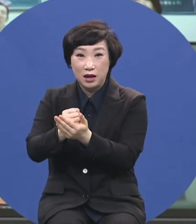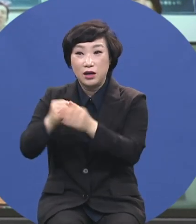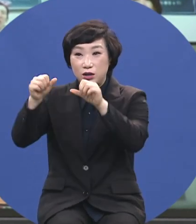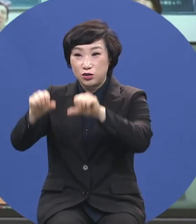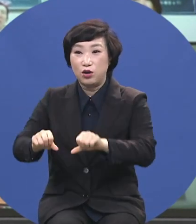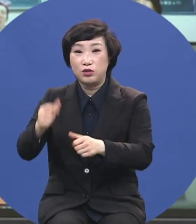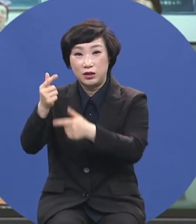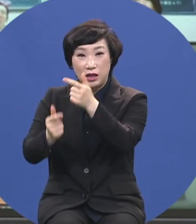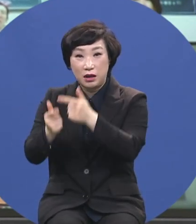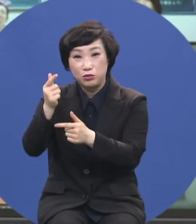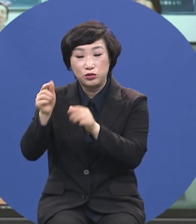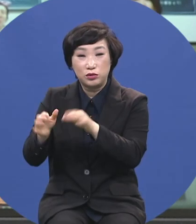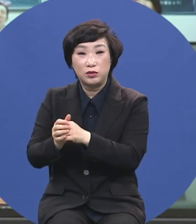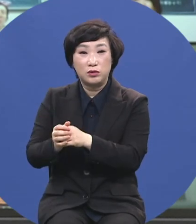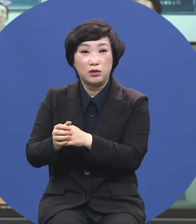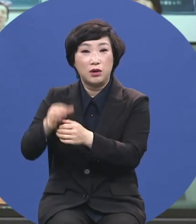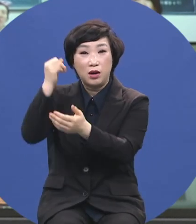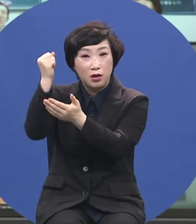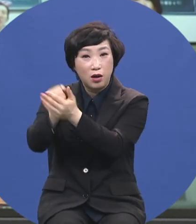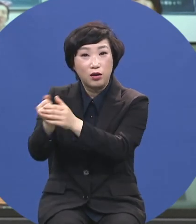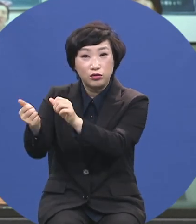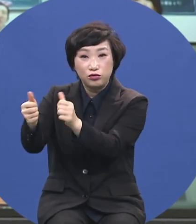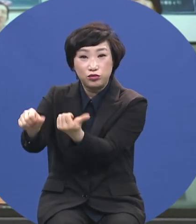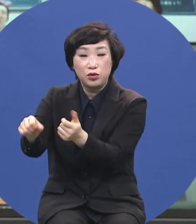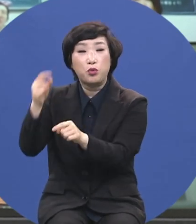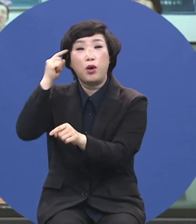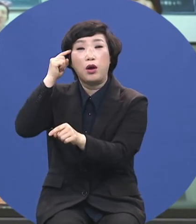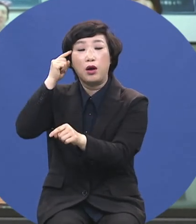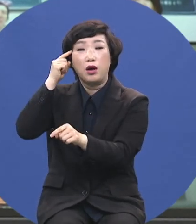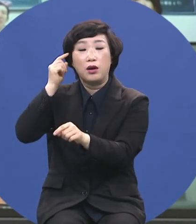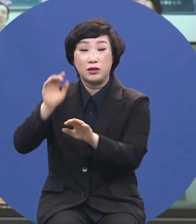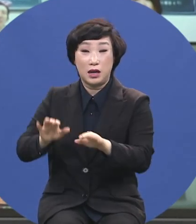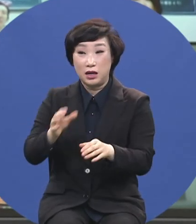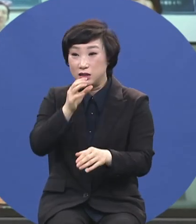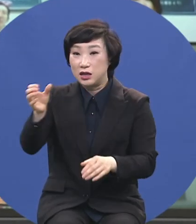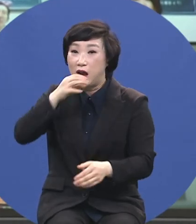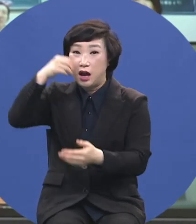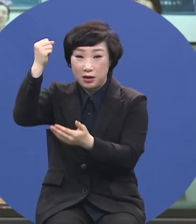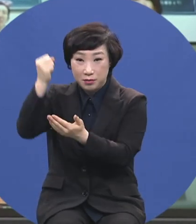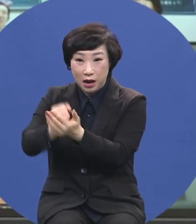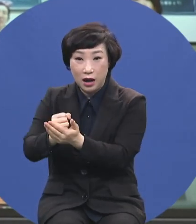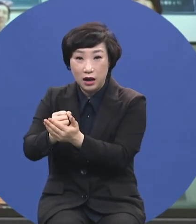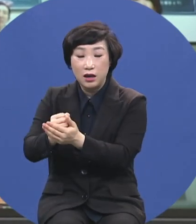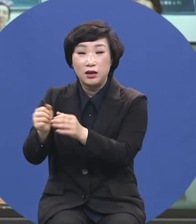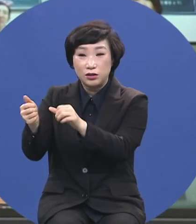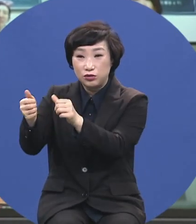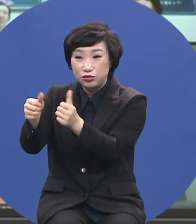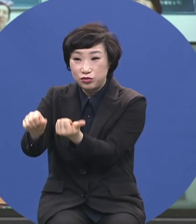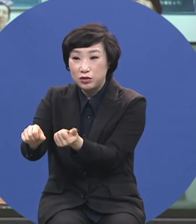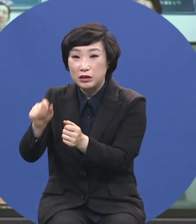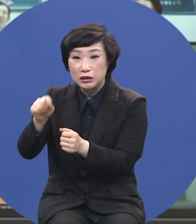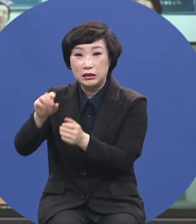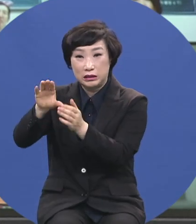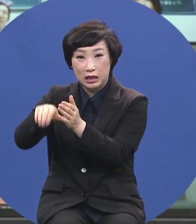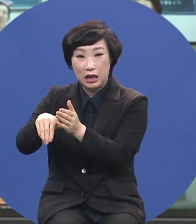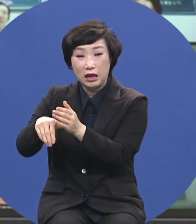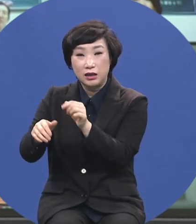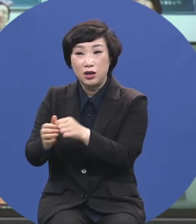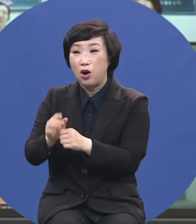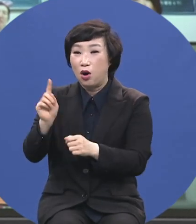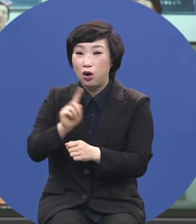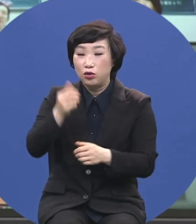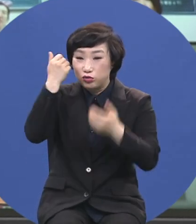저주의 나무에서 왜 십자가에 달려 죽으셨느냐? 십자가에 처형되는 그 시대에